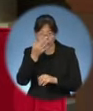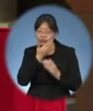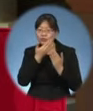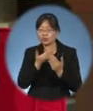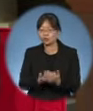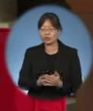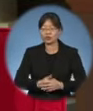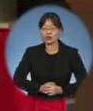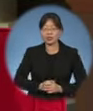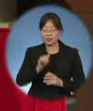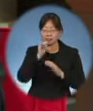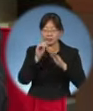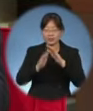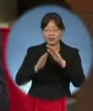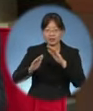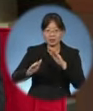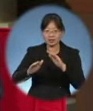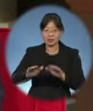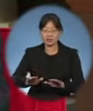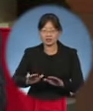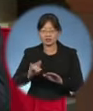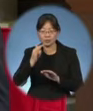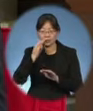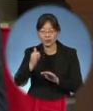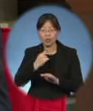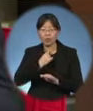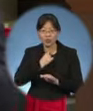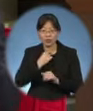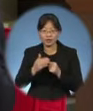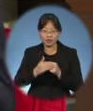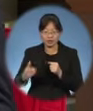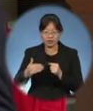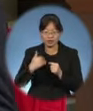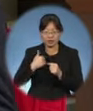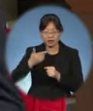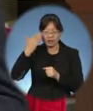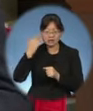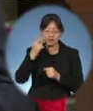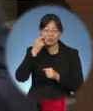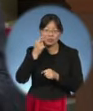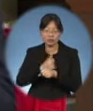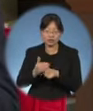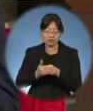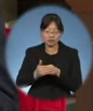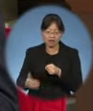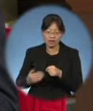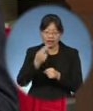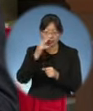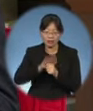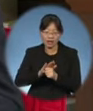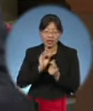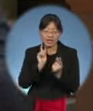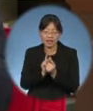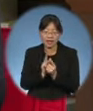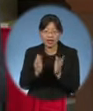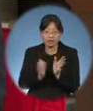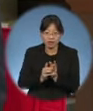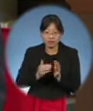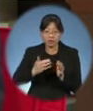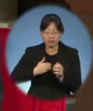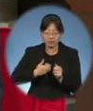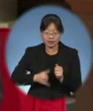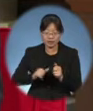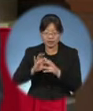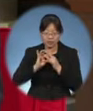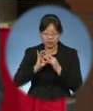그러므로 절대로 부모님이 원하는 거, 내가 옛날에 하지 못했기 때문에 억울한 일을 당했어요. 그래서 그걸 내가